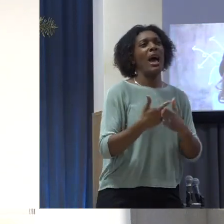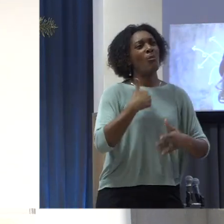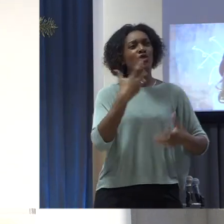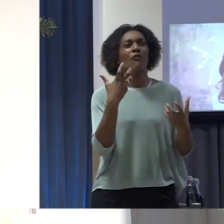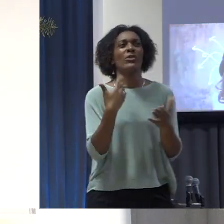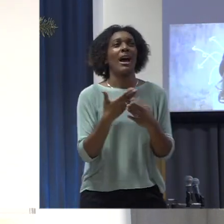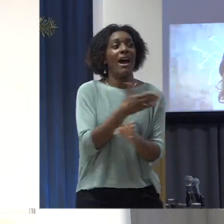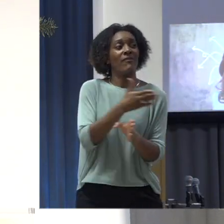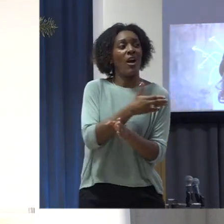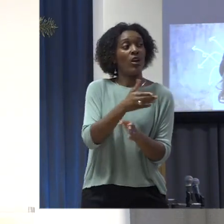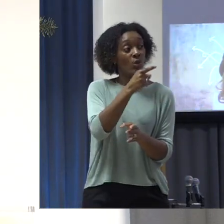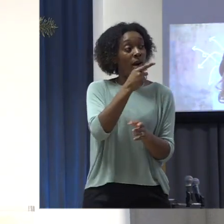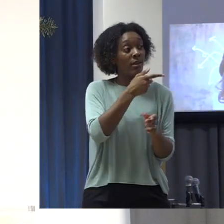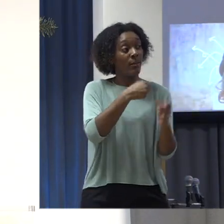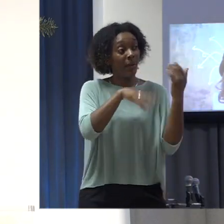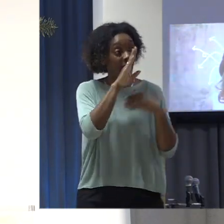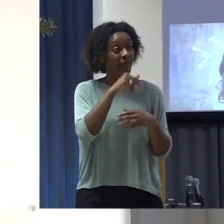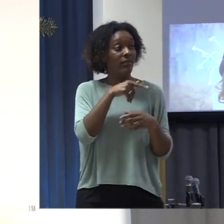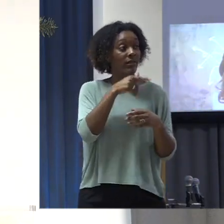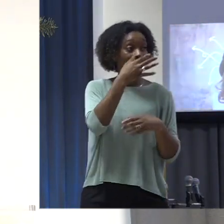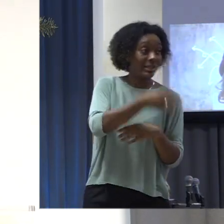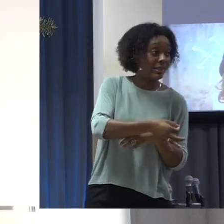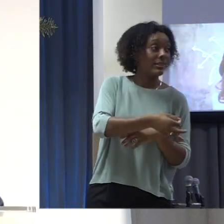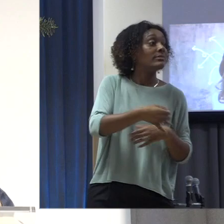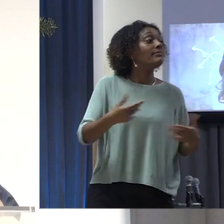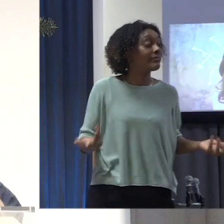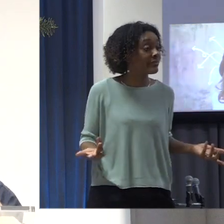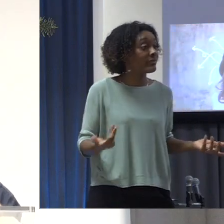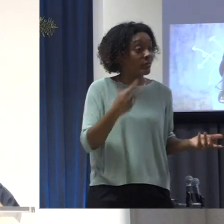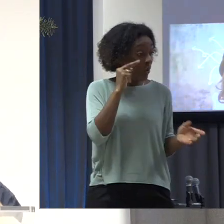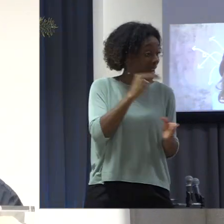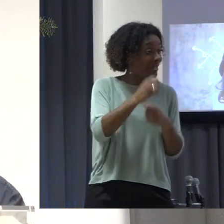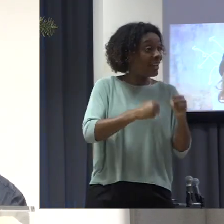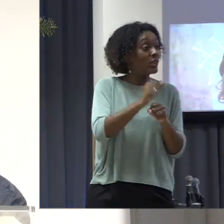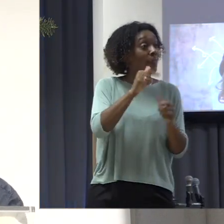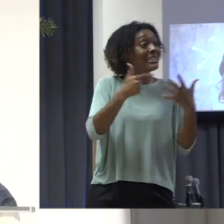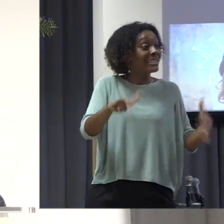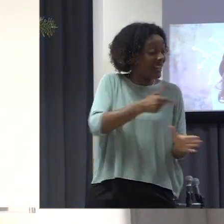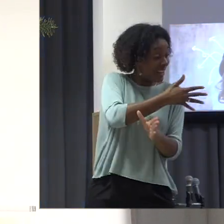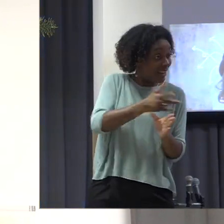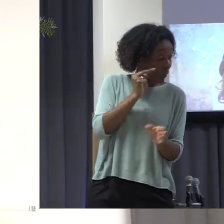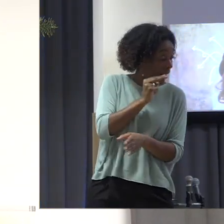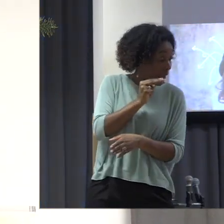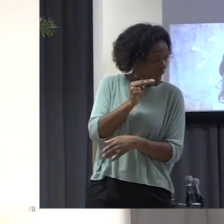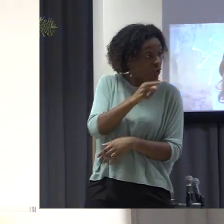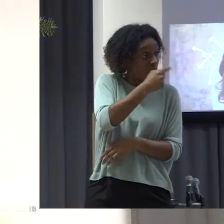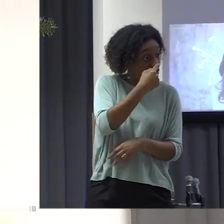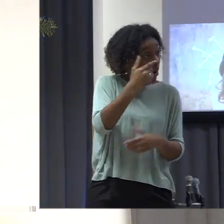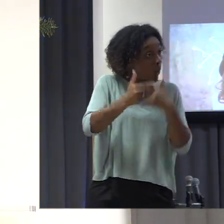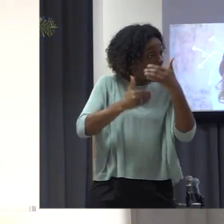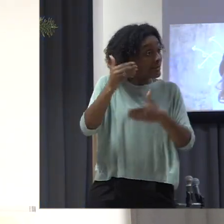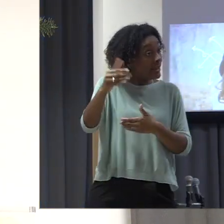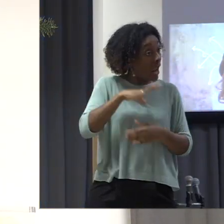passé à côté de vos engagements? Quand vous regardez cette année qui vient de s'écouler, est-ce que vous avez l'impression que vous avez